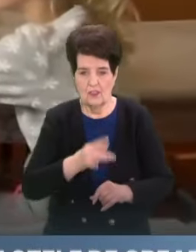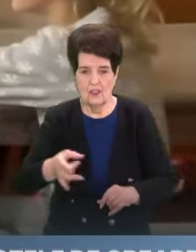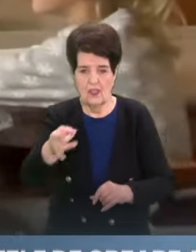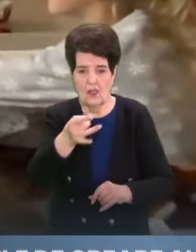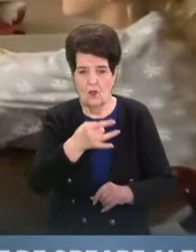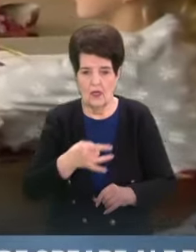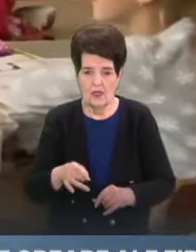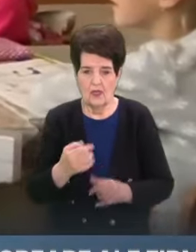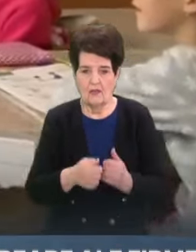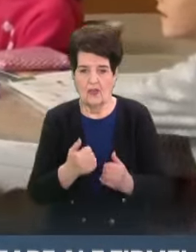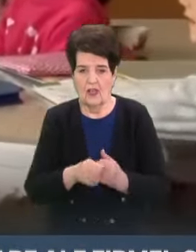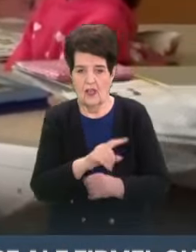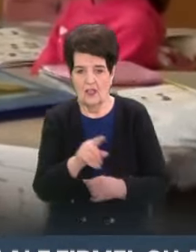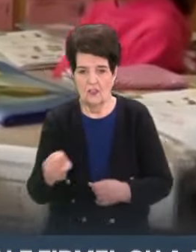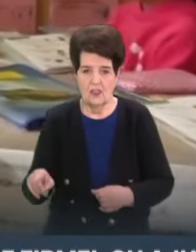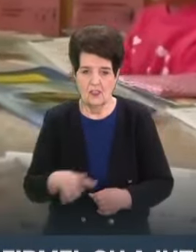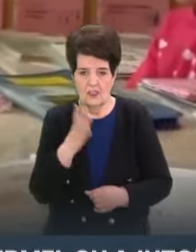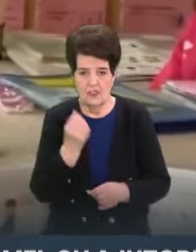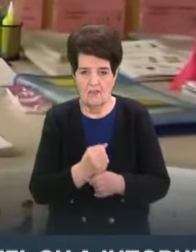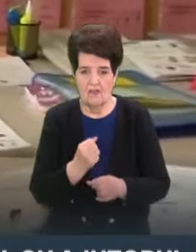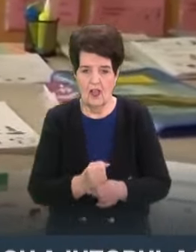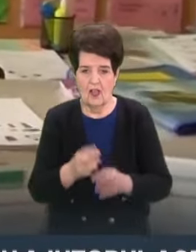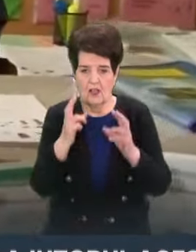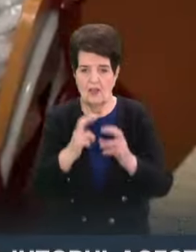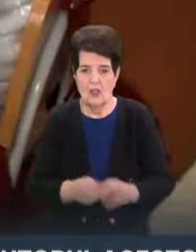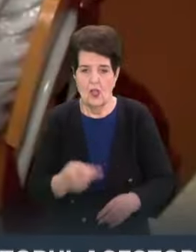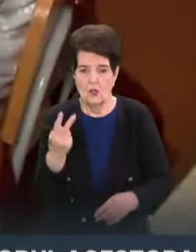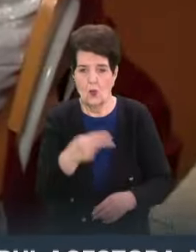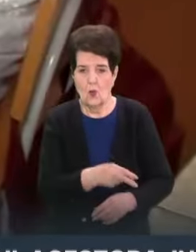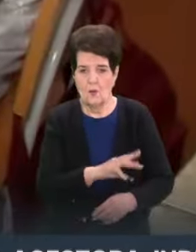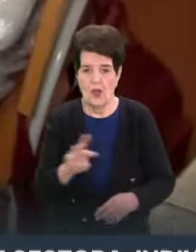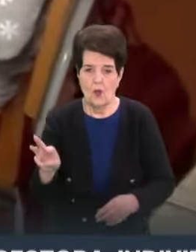raioane. În fiecare dintre acestea urmează să se facă investiții de peste 2 milioane de euro.